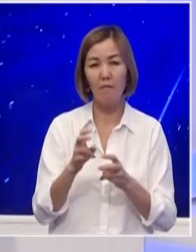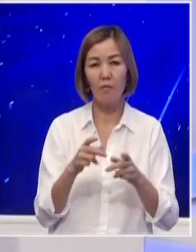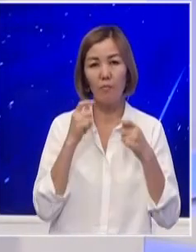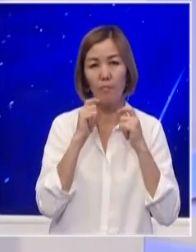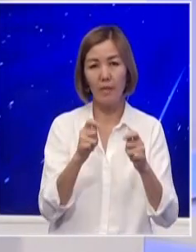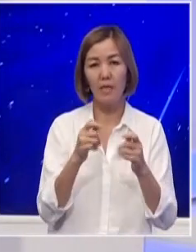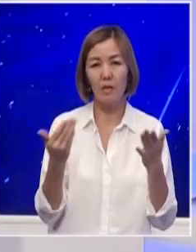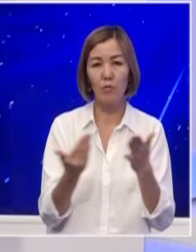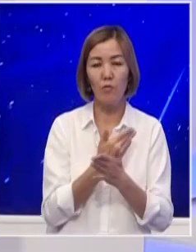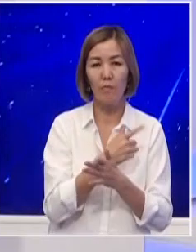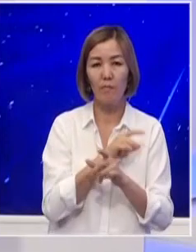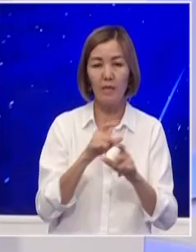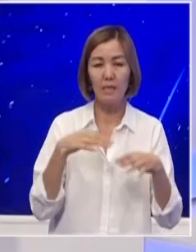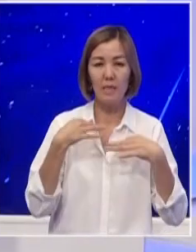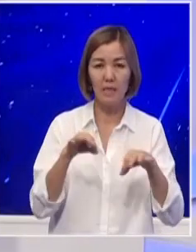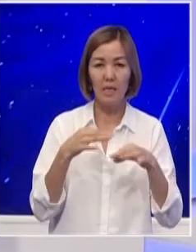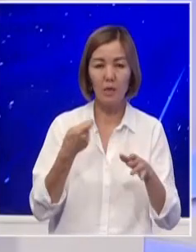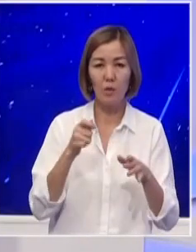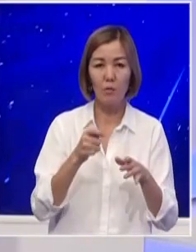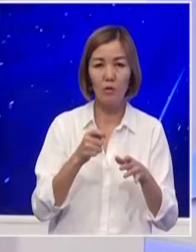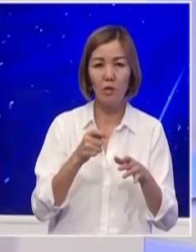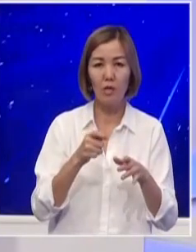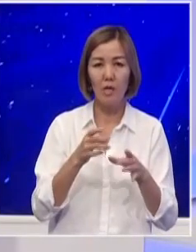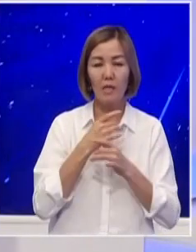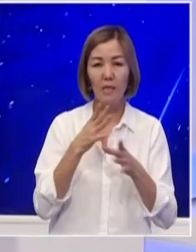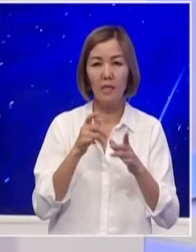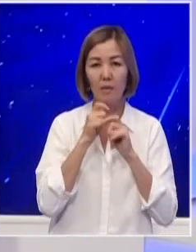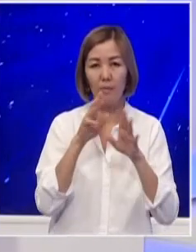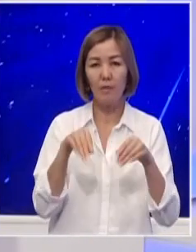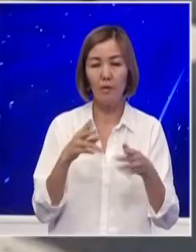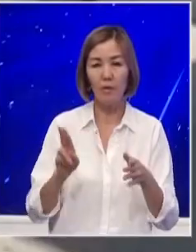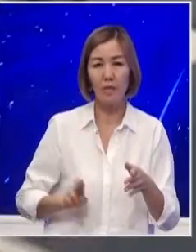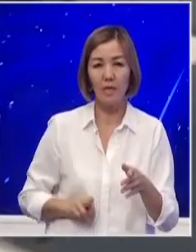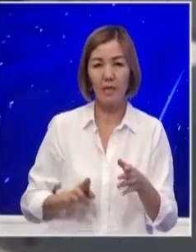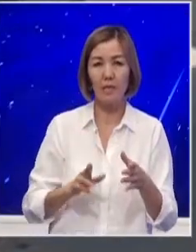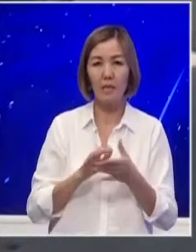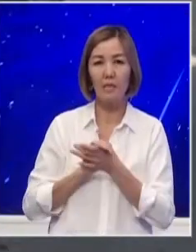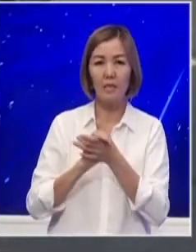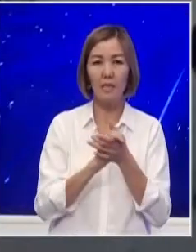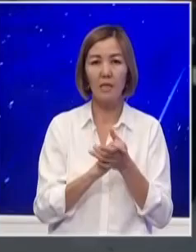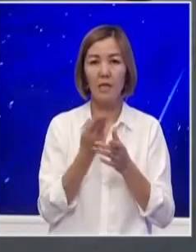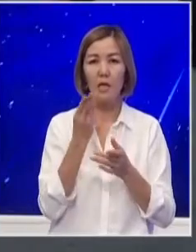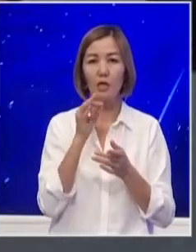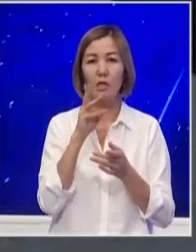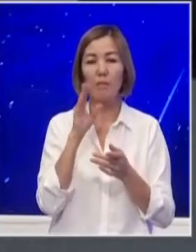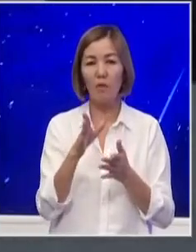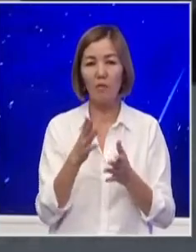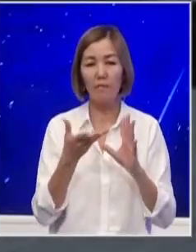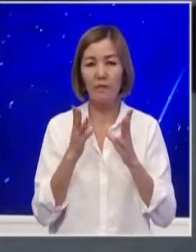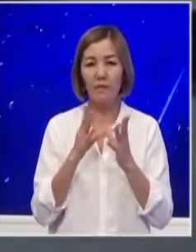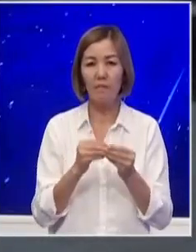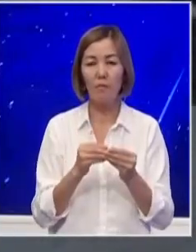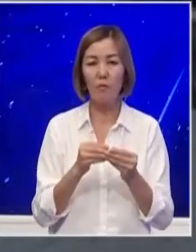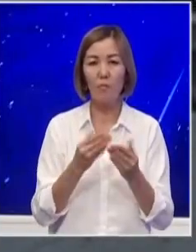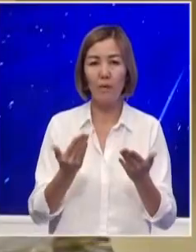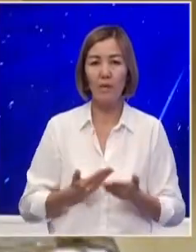населению новый медицинский транспорт. Ключи от автомобиля в торжественной обстановке вручил директор товарищества Станислав Щербаков. Всего